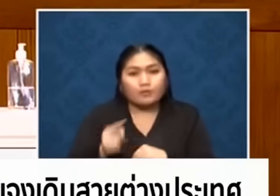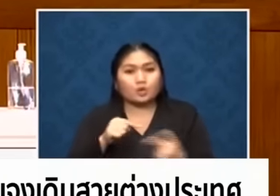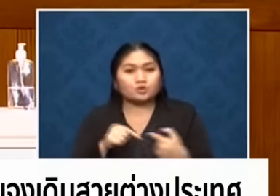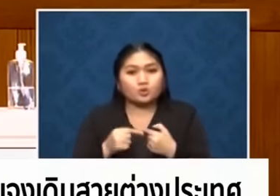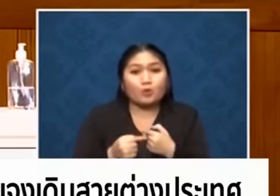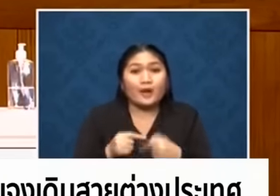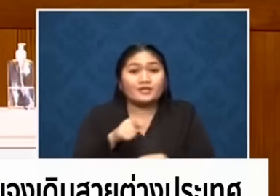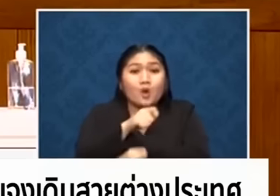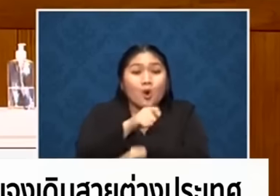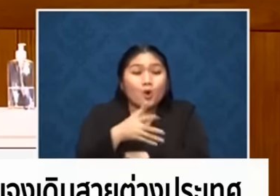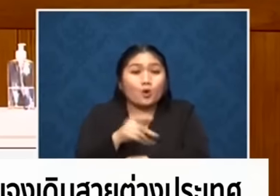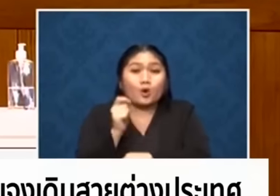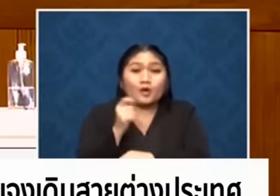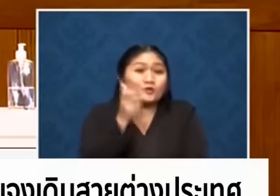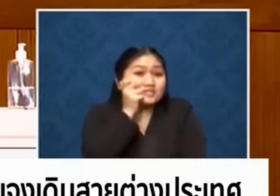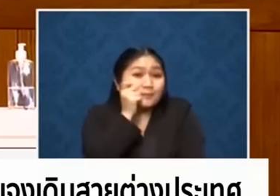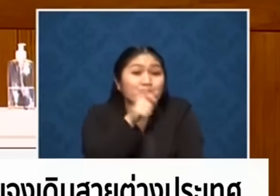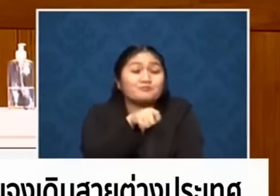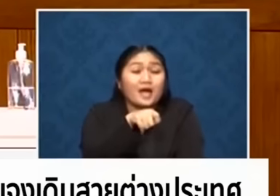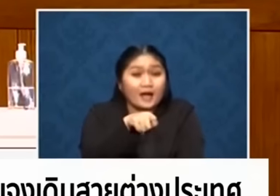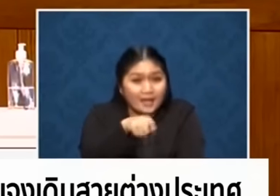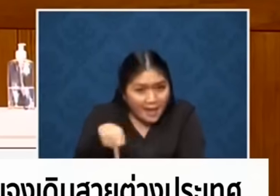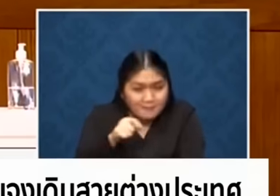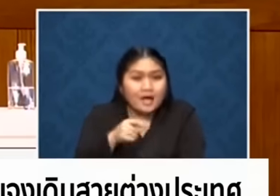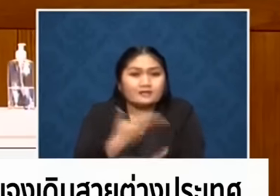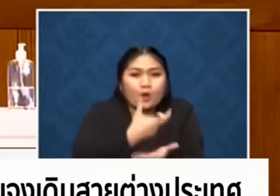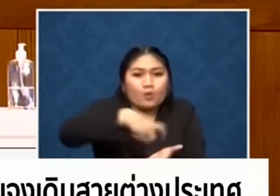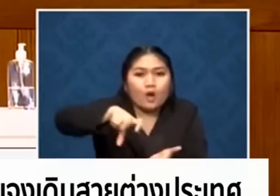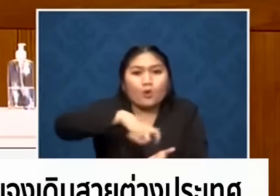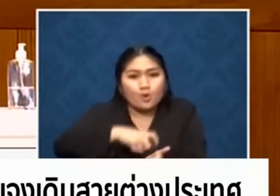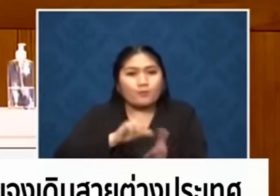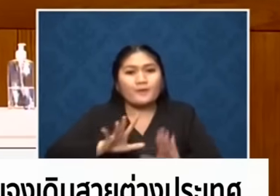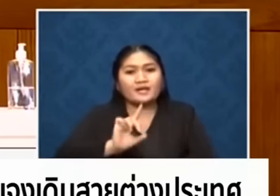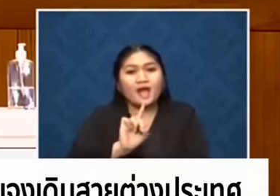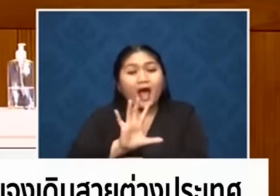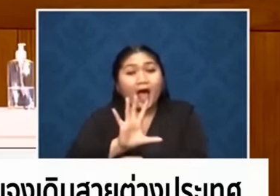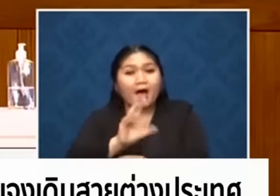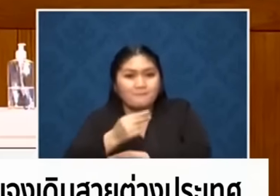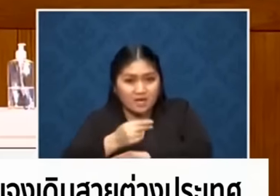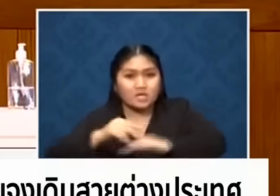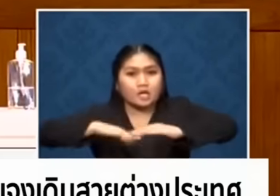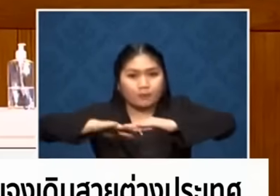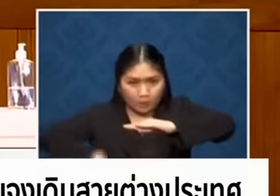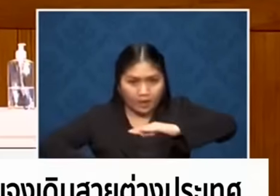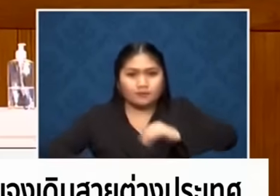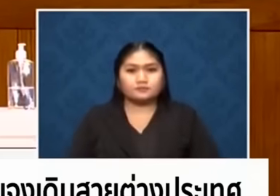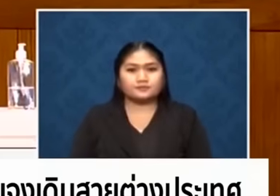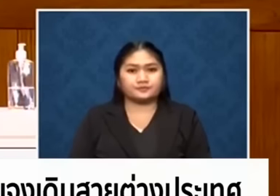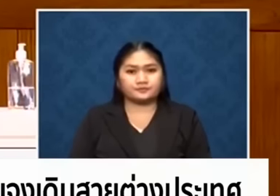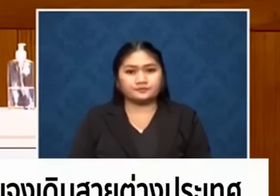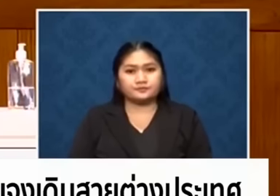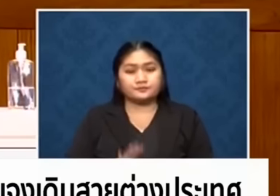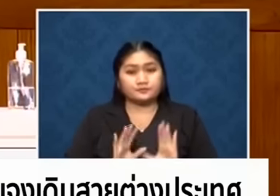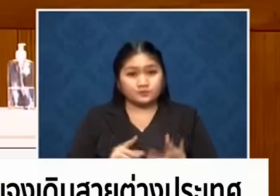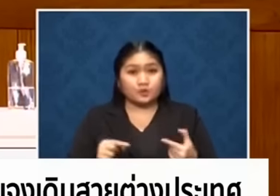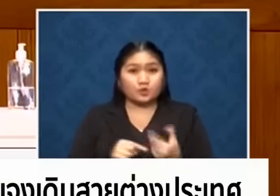ระทู้ตอบข้อสงสัยที่สมาชิกเนี่ยตั้งคำถามเพราะว่าเป็นหน้าที่ของฝ่ายบริหารที่ให้เกียรติฝ่ายนิติบัญญัตินะคะ